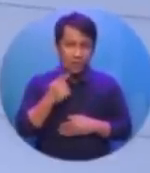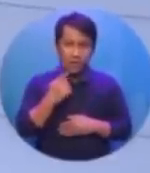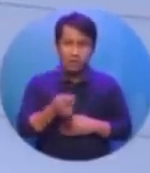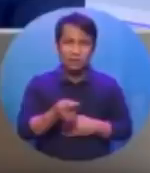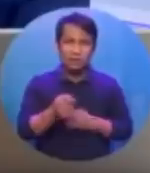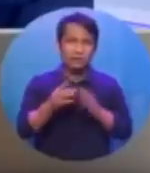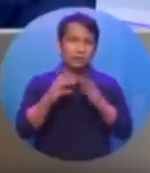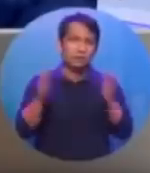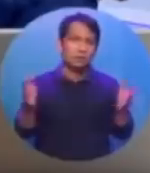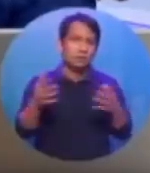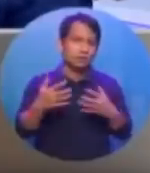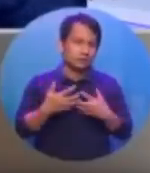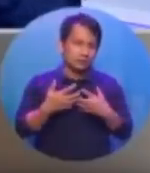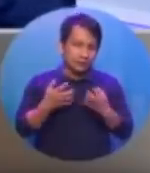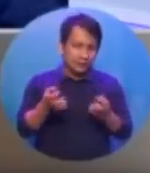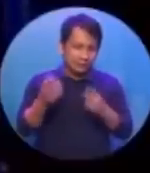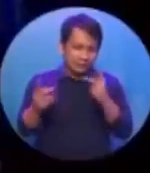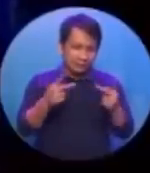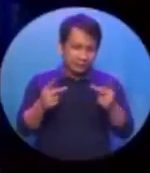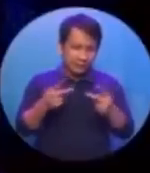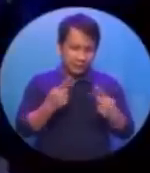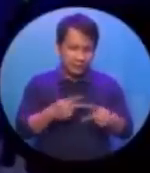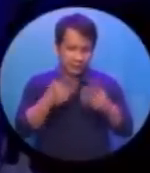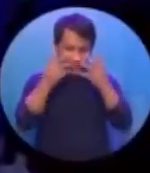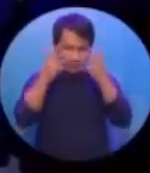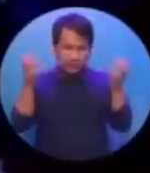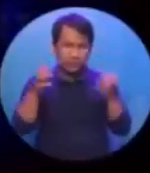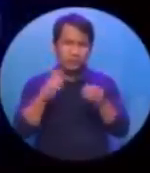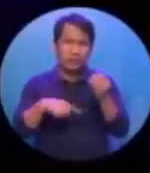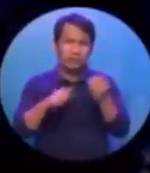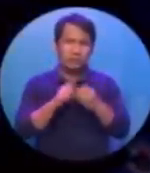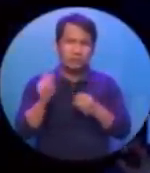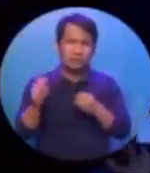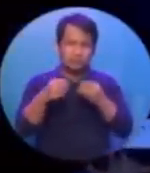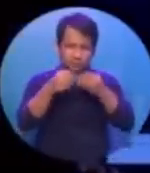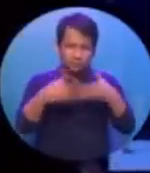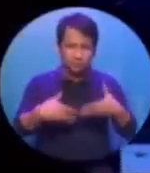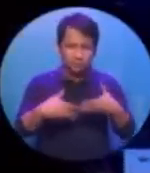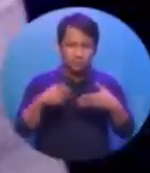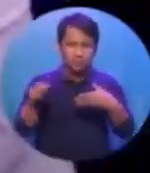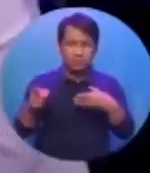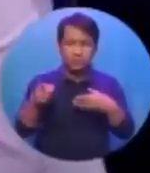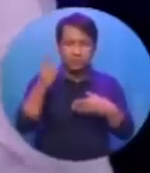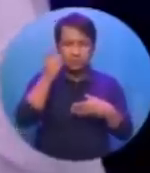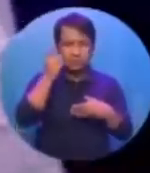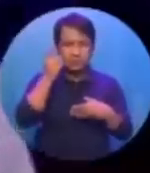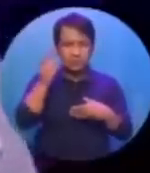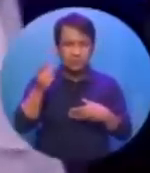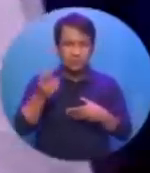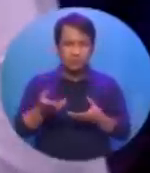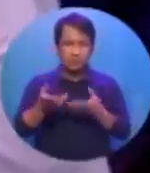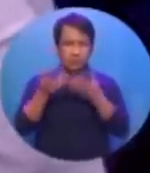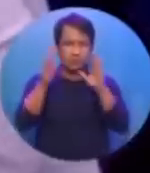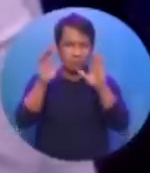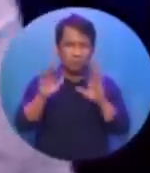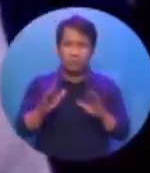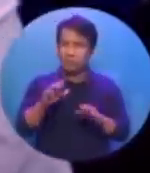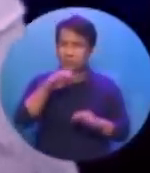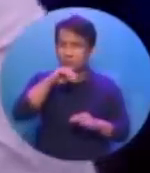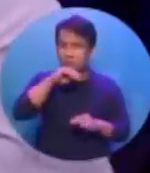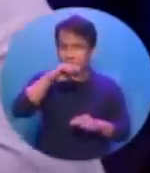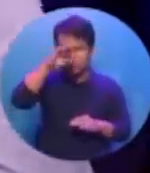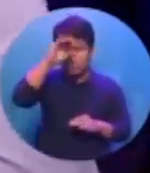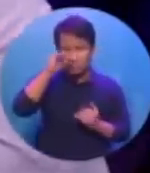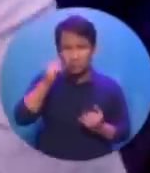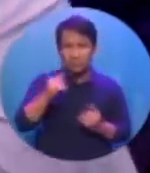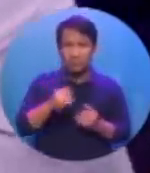netizens? Grabe yung hinagpis, Idol Rafi, na ating mga netizen dahil sa reklamo na ito. At syempre, sabi nga ni Dance, no? Grabe naman yung lolo at lola.